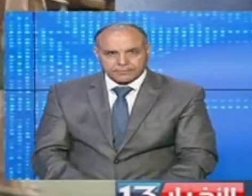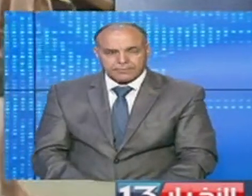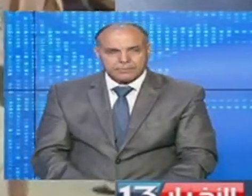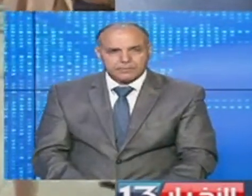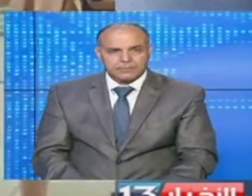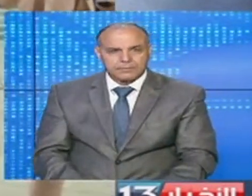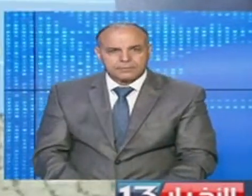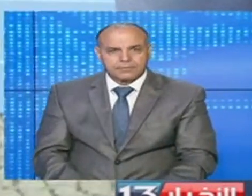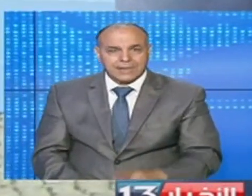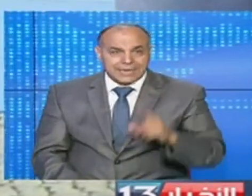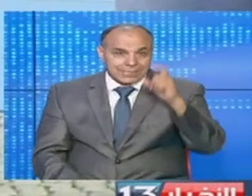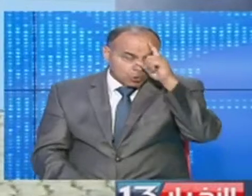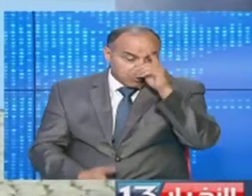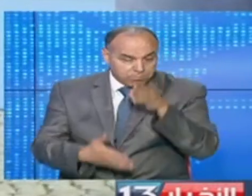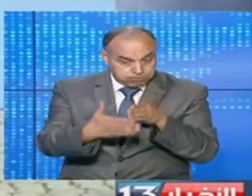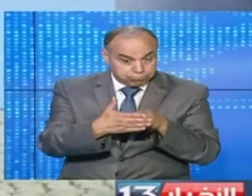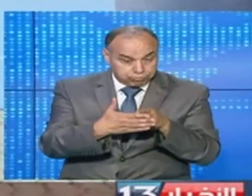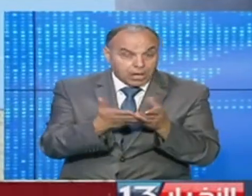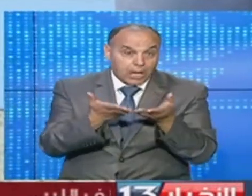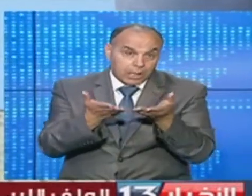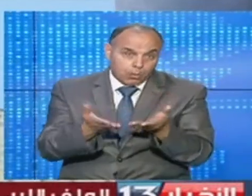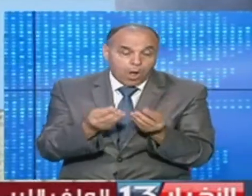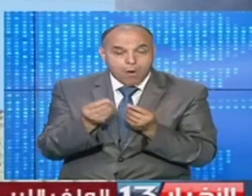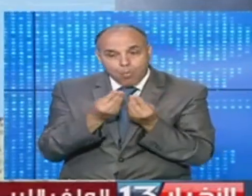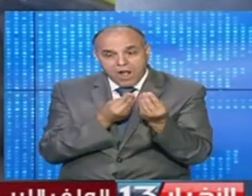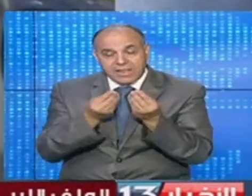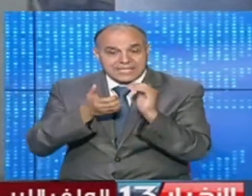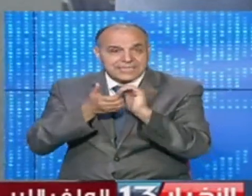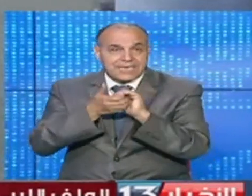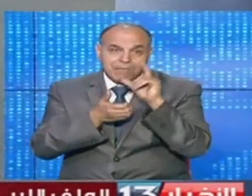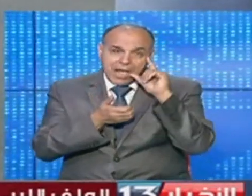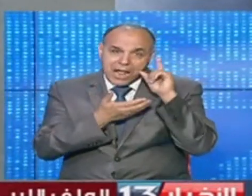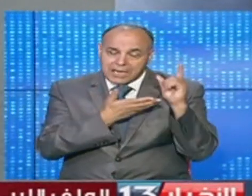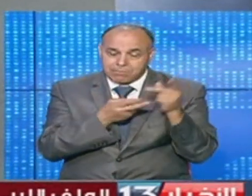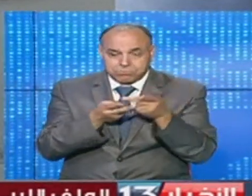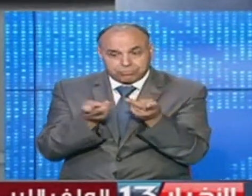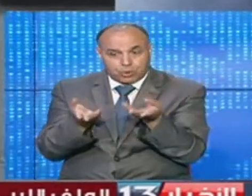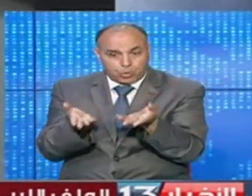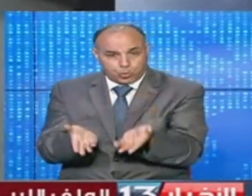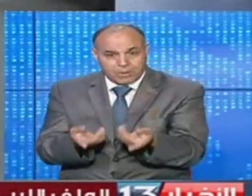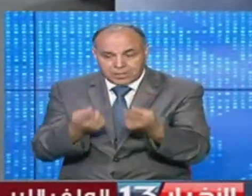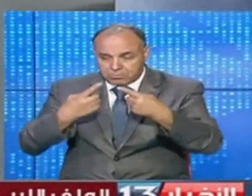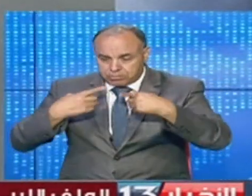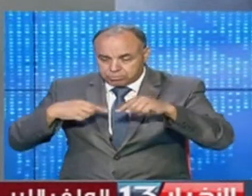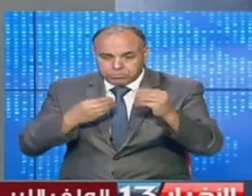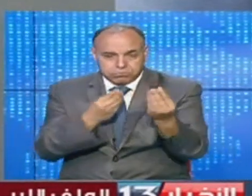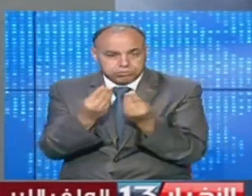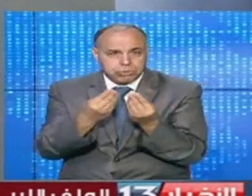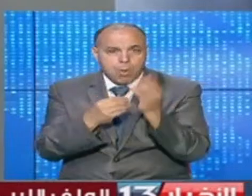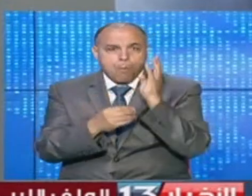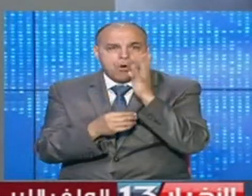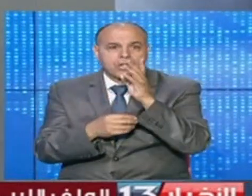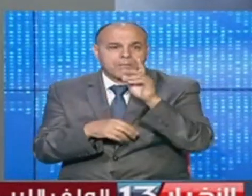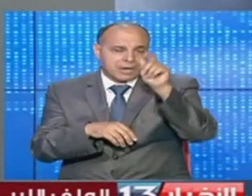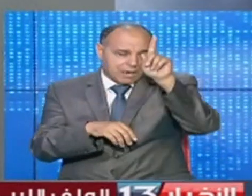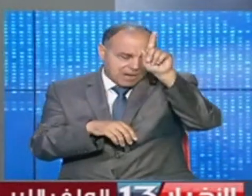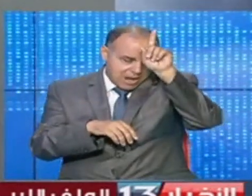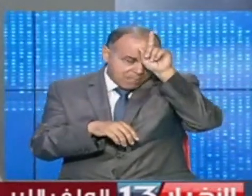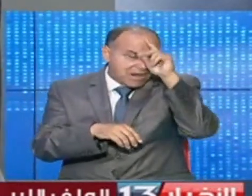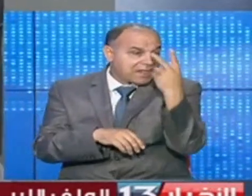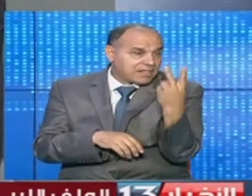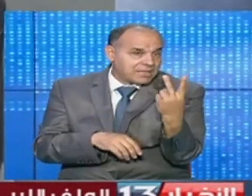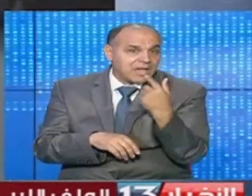اصعب العقبات التي تواجه محادثات السلام الليبيه تطرح اليوم على طاوله النقاش في مؤتمر برلين اثنين